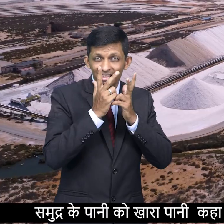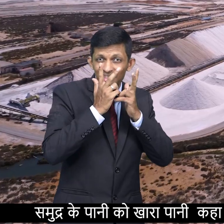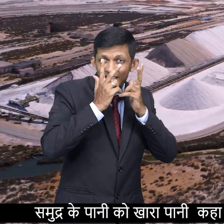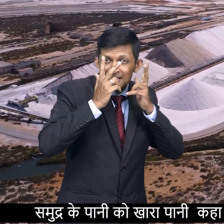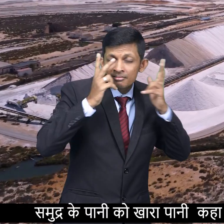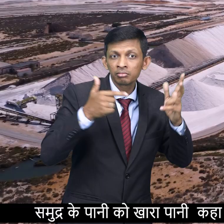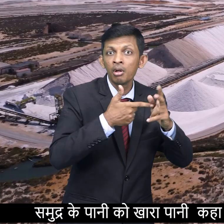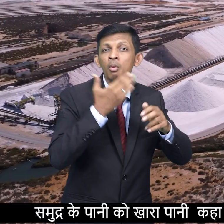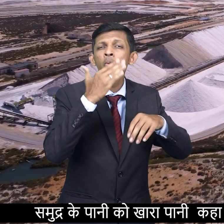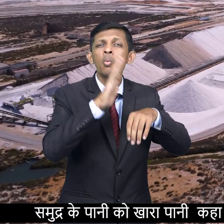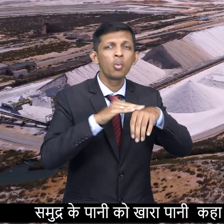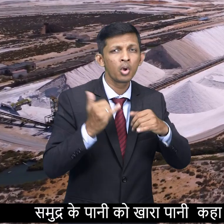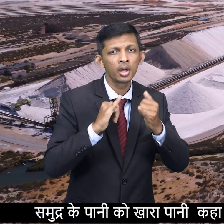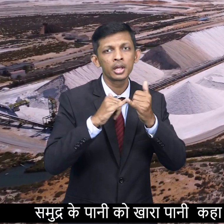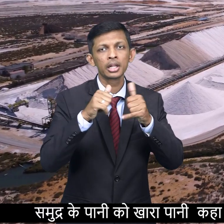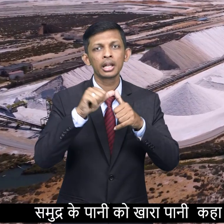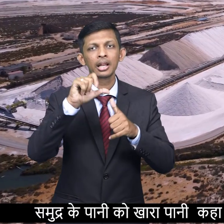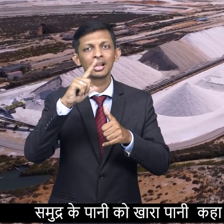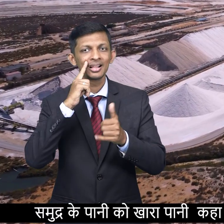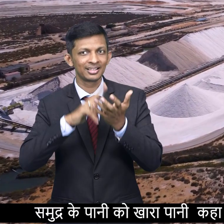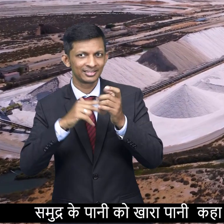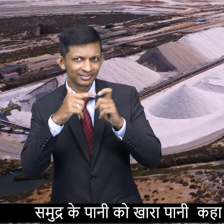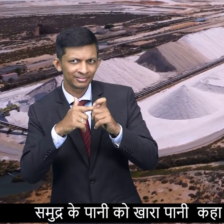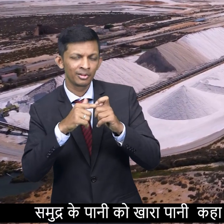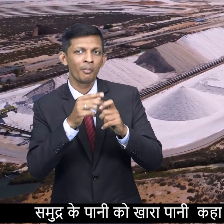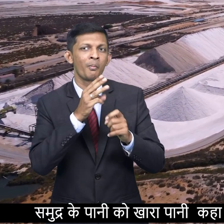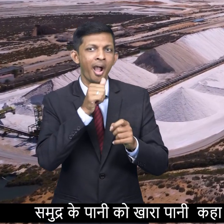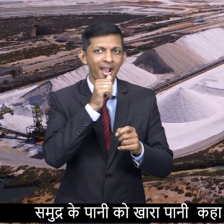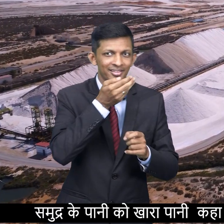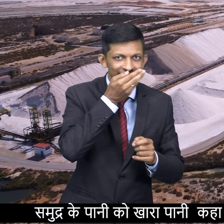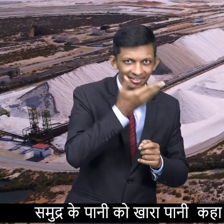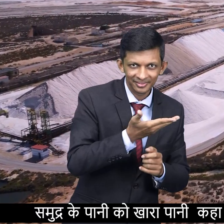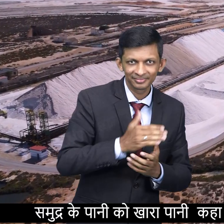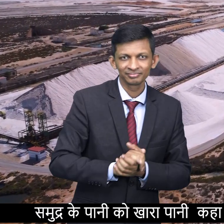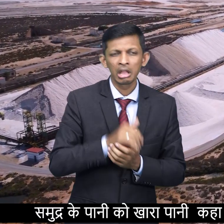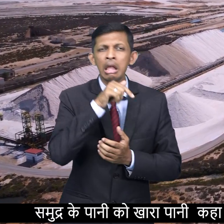समुद्र के पानी को खारा पानी कहा जाता है क्योंकि इसमें नमक की मात्रा अधिक होती है।